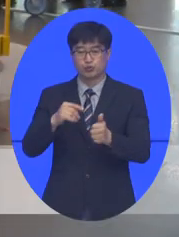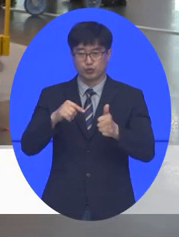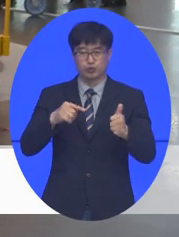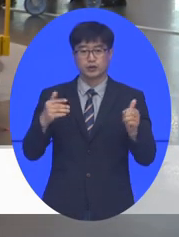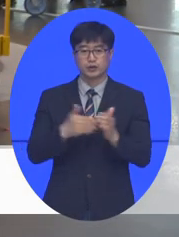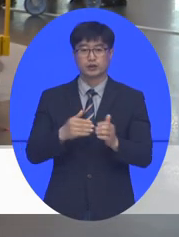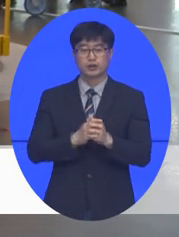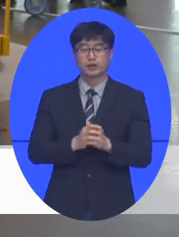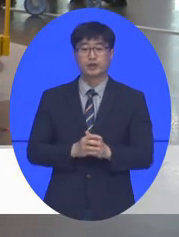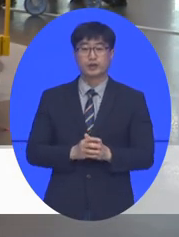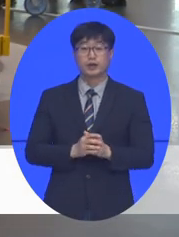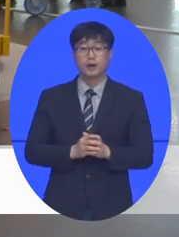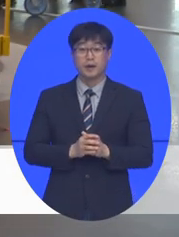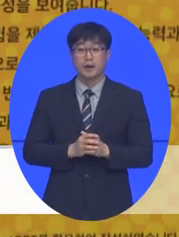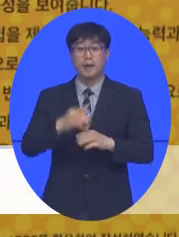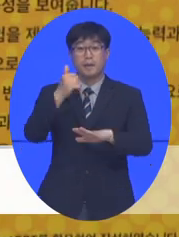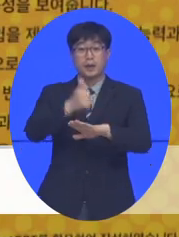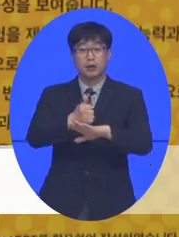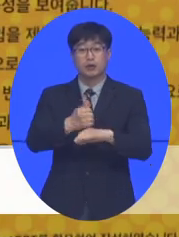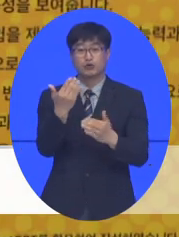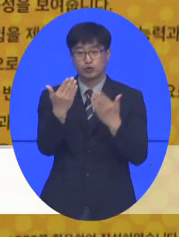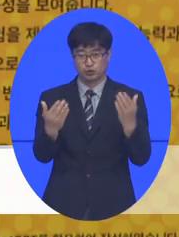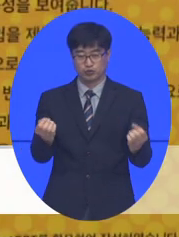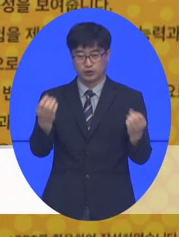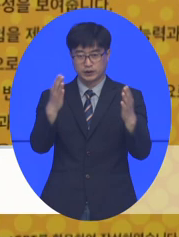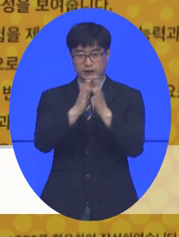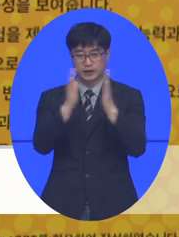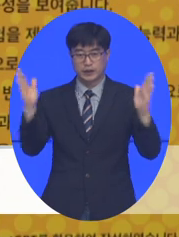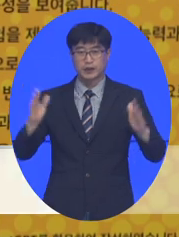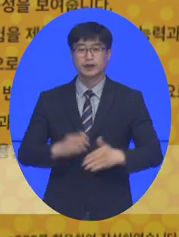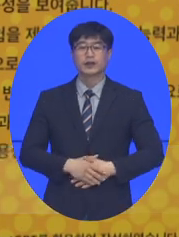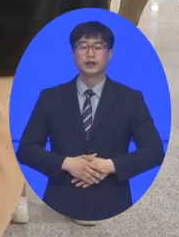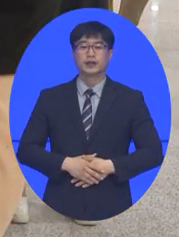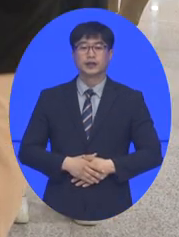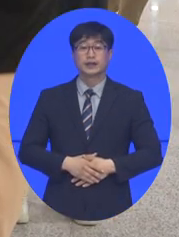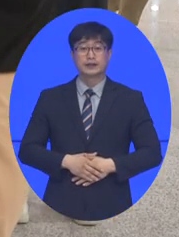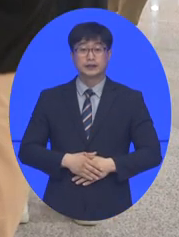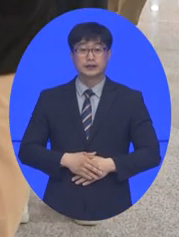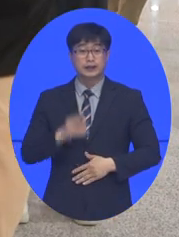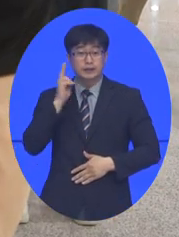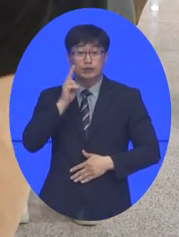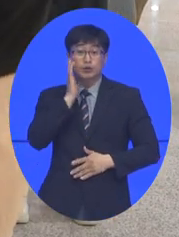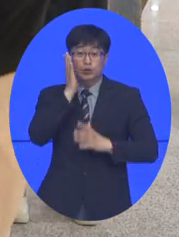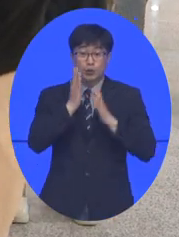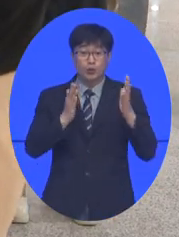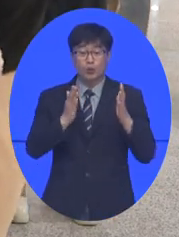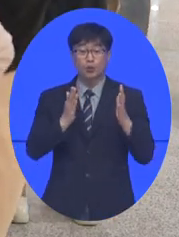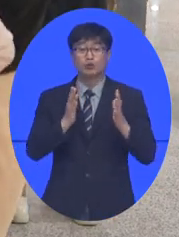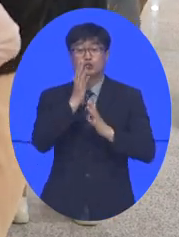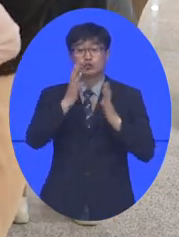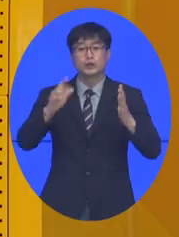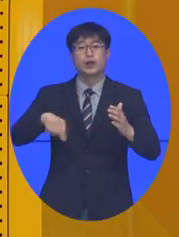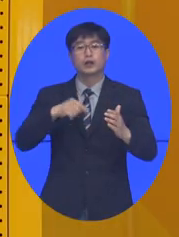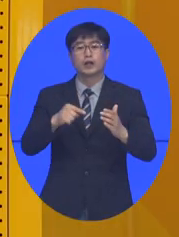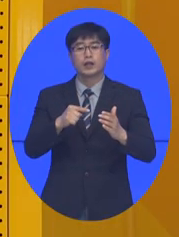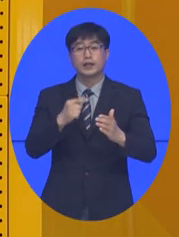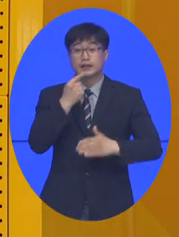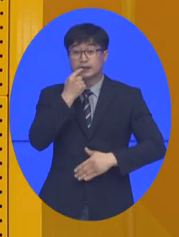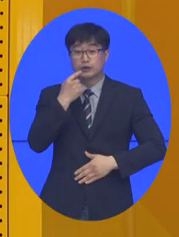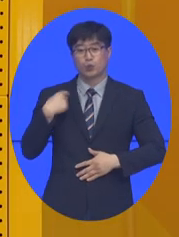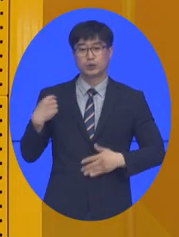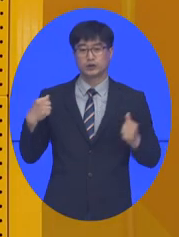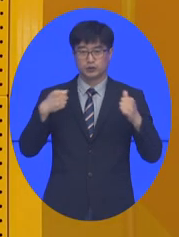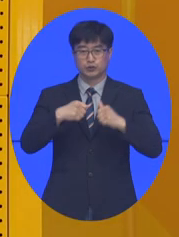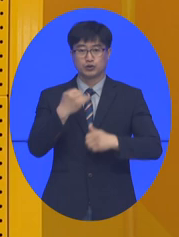수 없는 창작 끝에 마침내 전시회가 열렸습니다. 짙은 녹색의 숲, 그 가운데 서 있는 흰 드레스를 입은